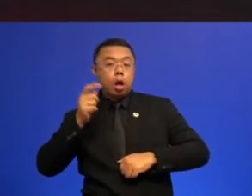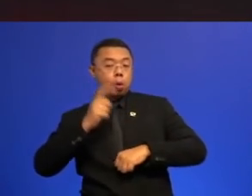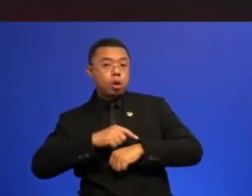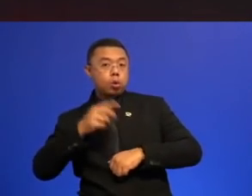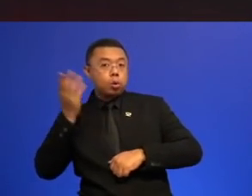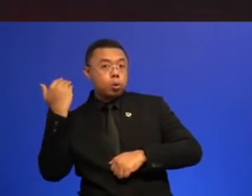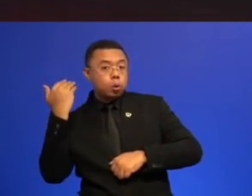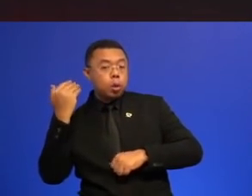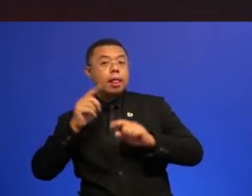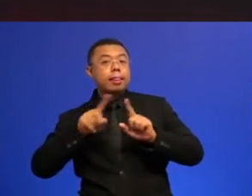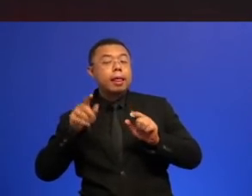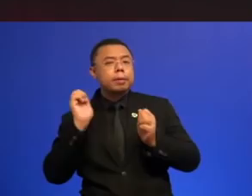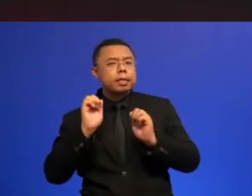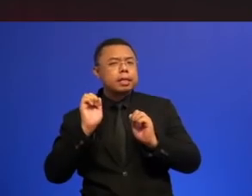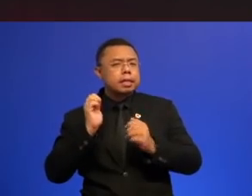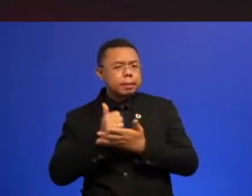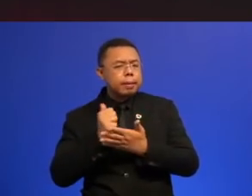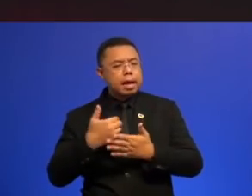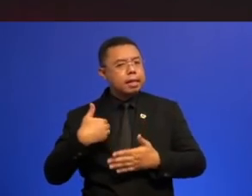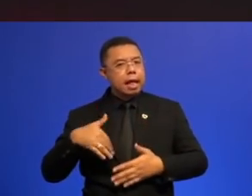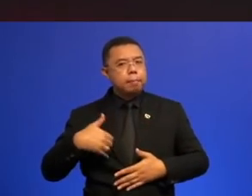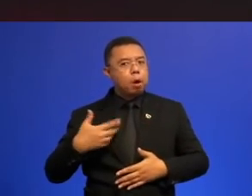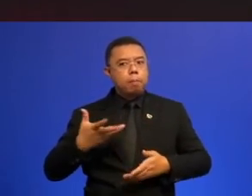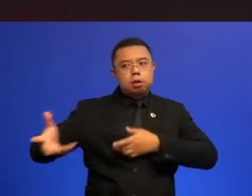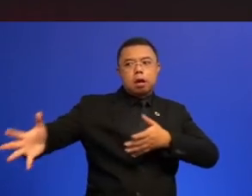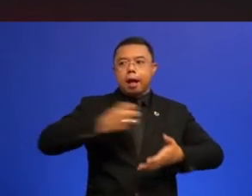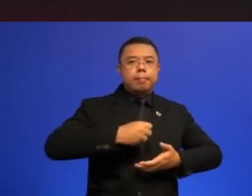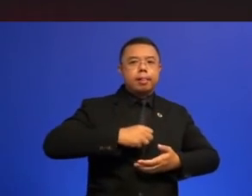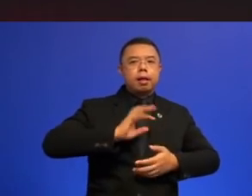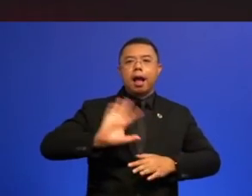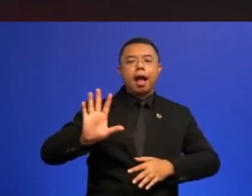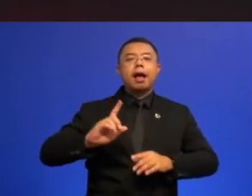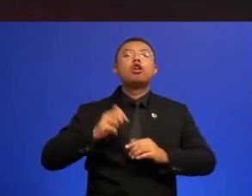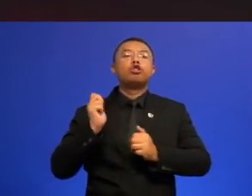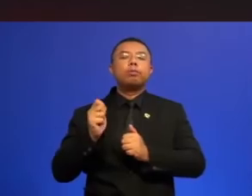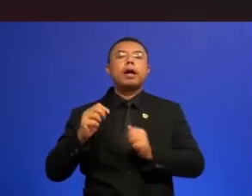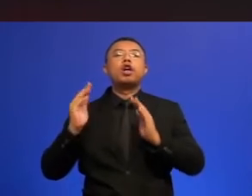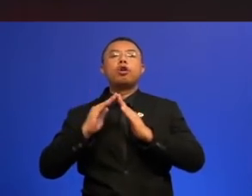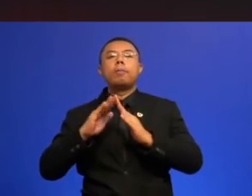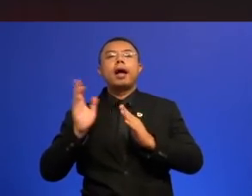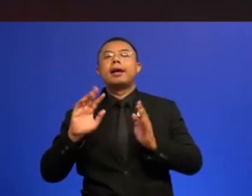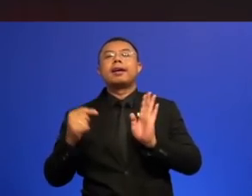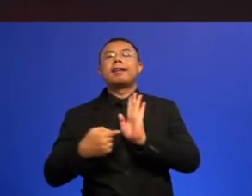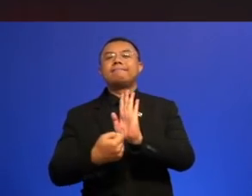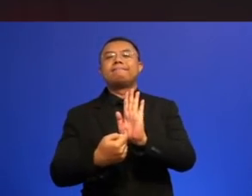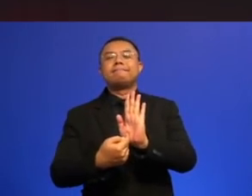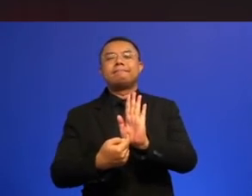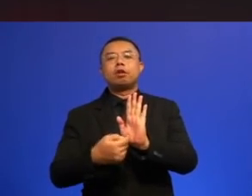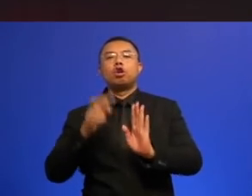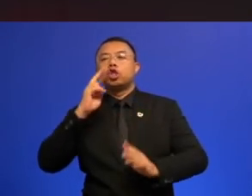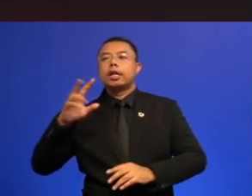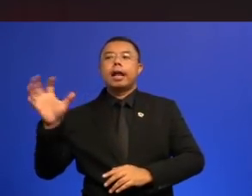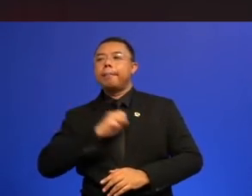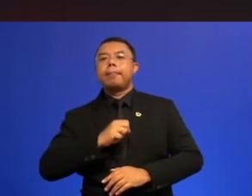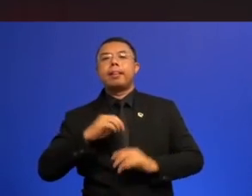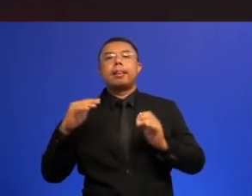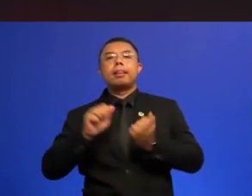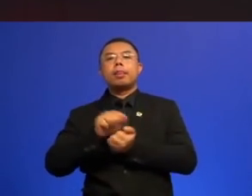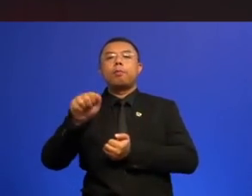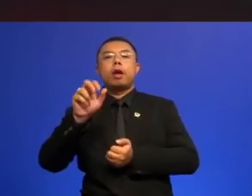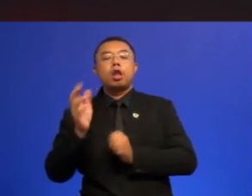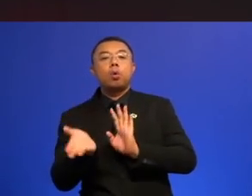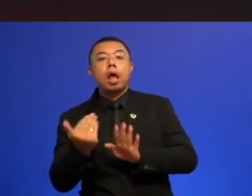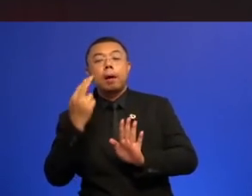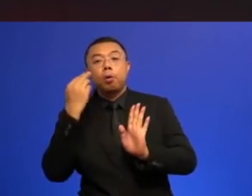itu. Tapi sebenarnya saya tidak bermaksud untuk menguasainya, hanya supaya rumah itu tidak dijaminkan oleh saudara-saudara saya lagi.